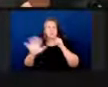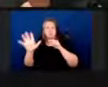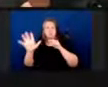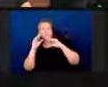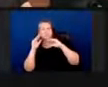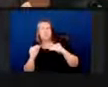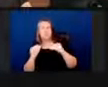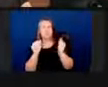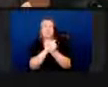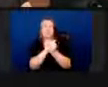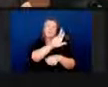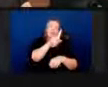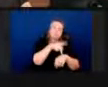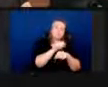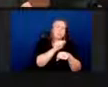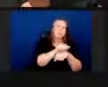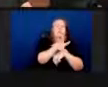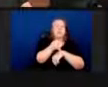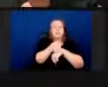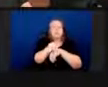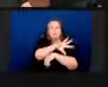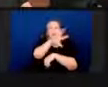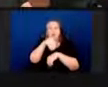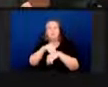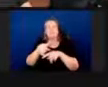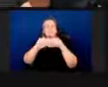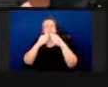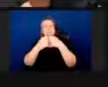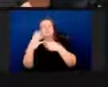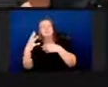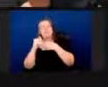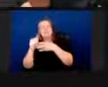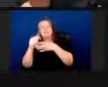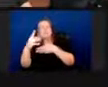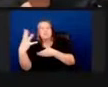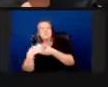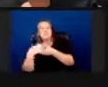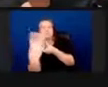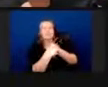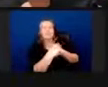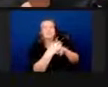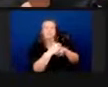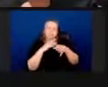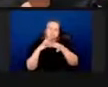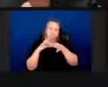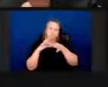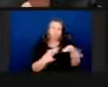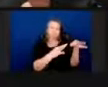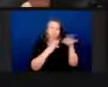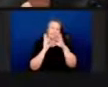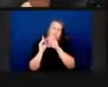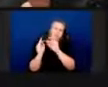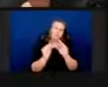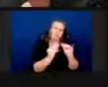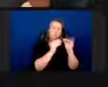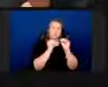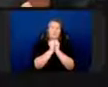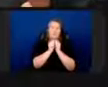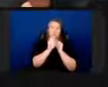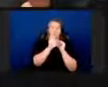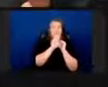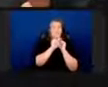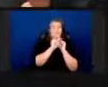التفاعل وتعامل وتنسيق نقوم به مع أعضاء الفريق ونقوم